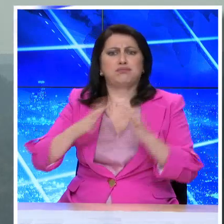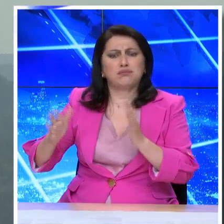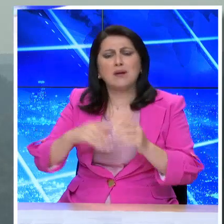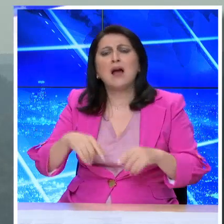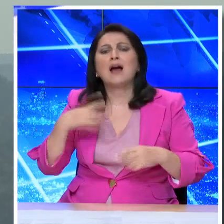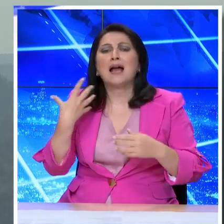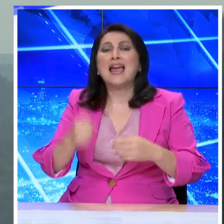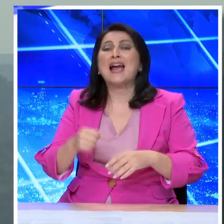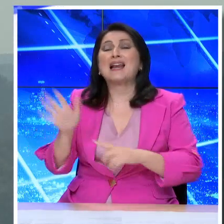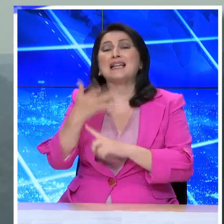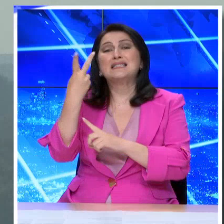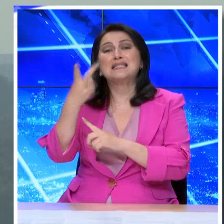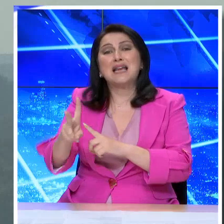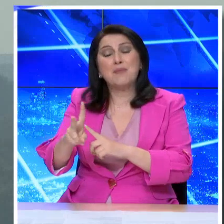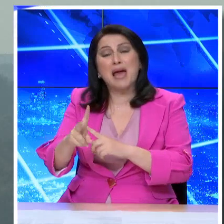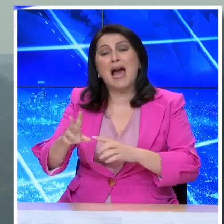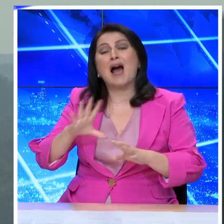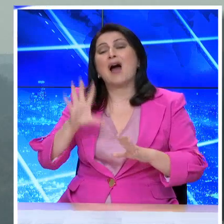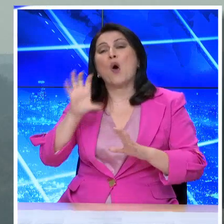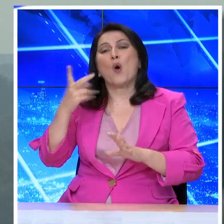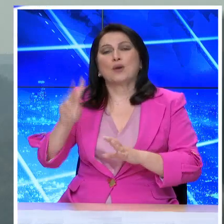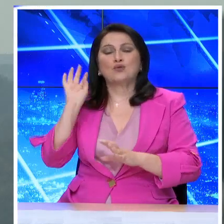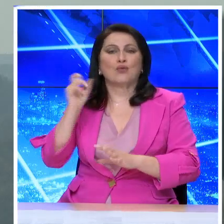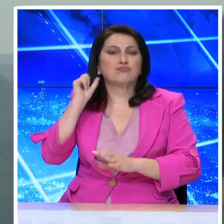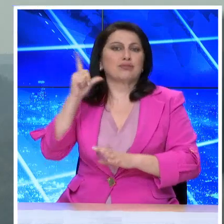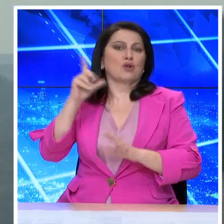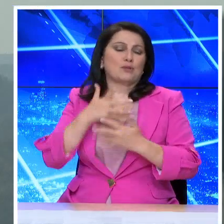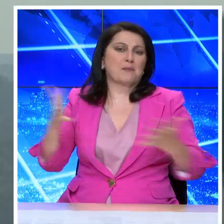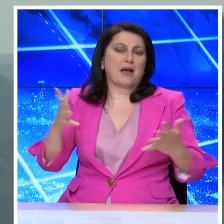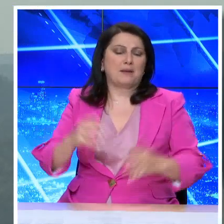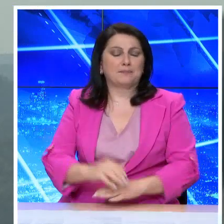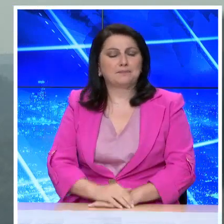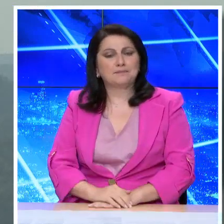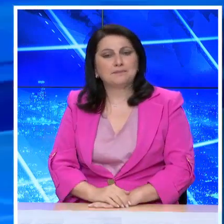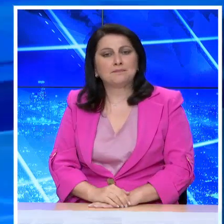τυλιγμένες σημαίες της χώρας τους στους ώμους για να το γιορτάσουν.